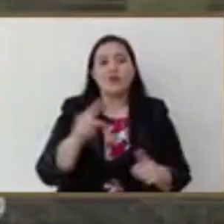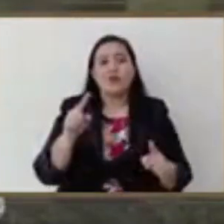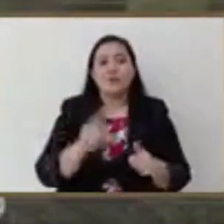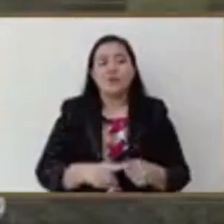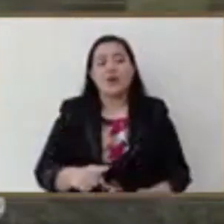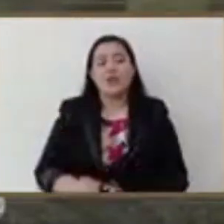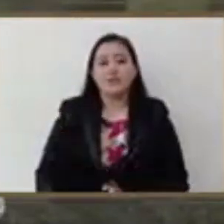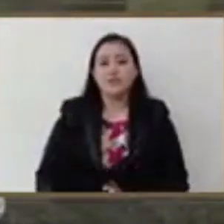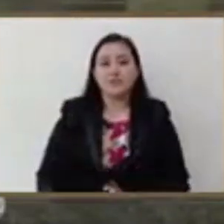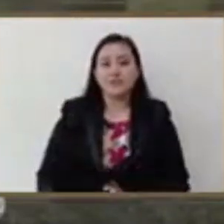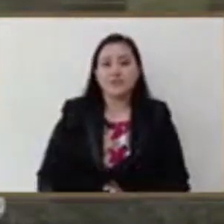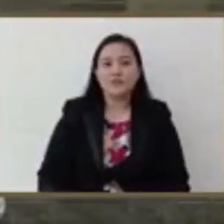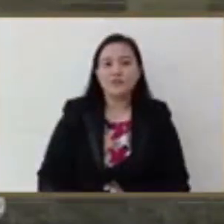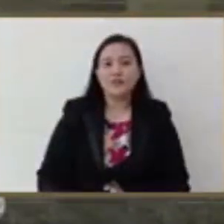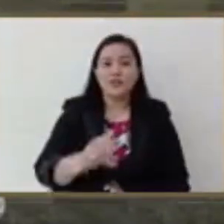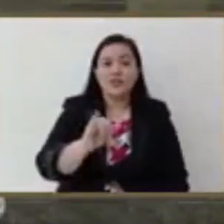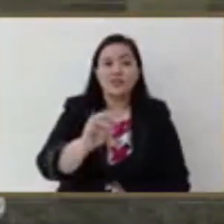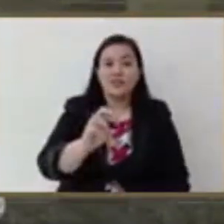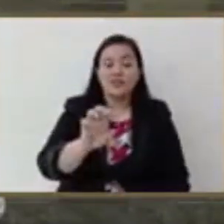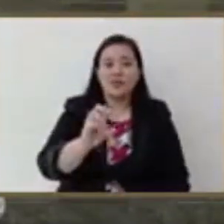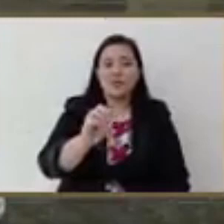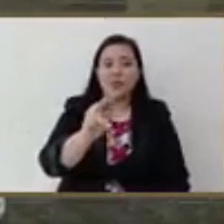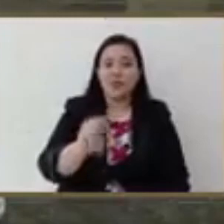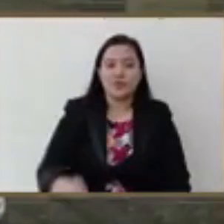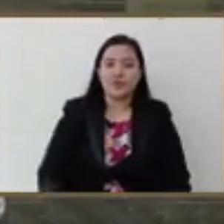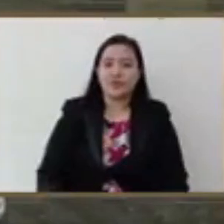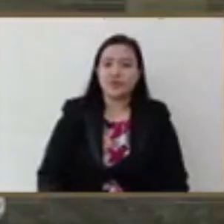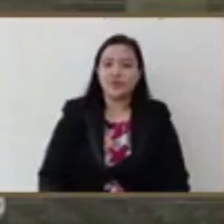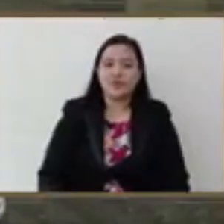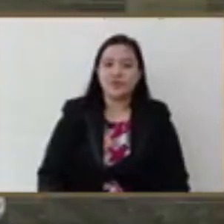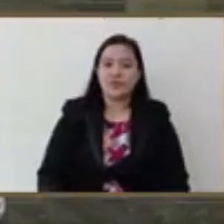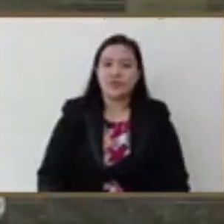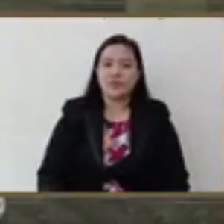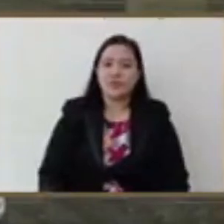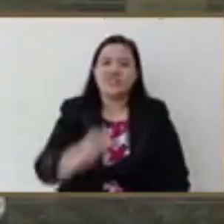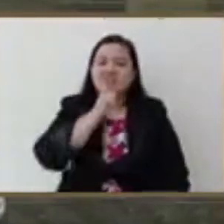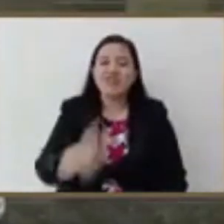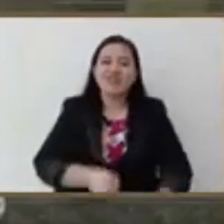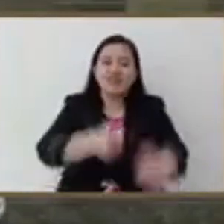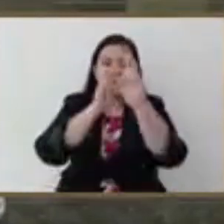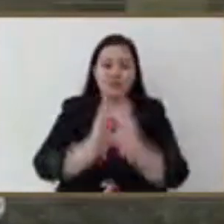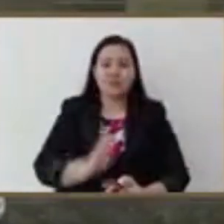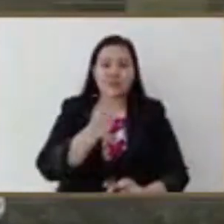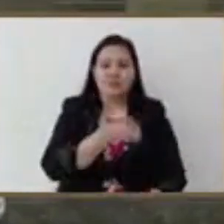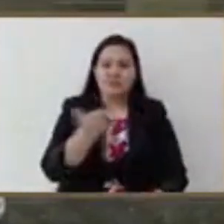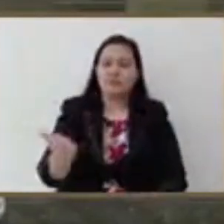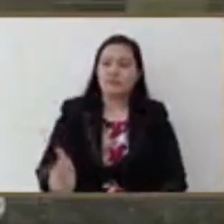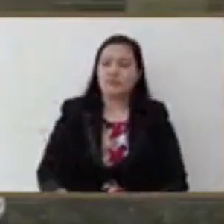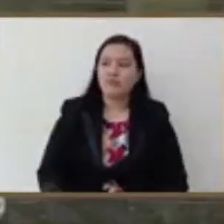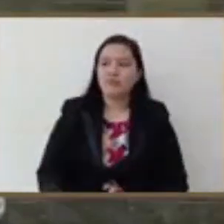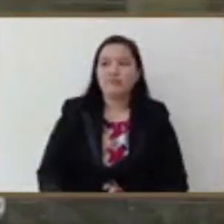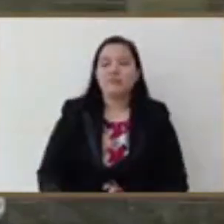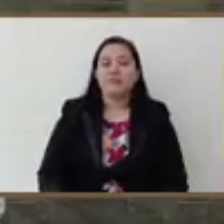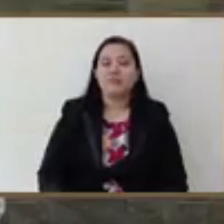Nakakalungkot, ano? Na yung mga kinakarga-karga nyo na ngayon, sana yung matinding akalang pumwesto sa harapan